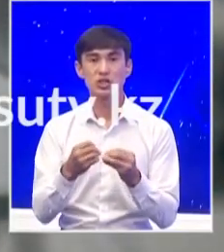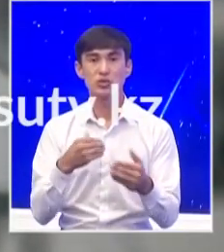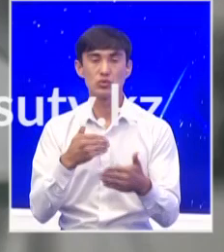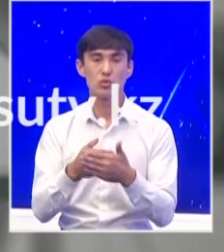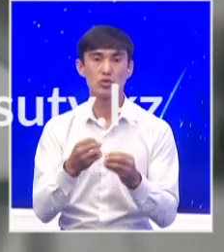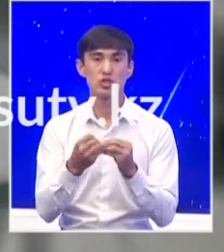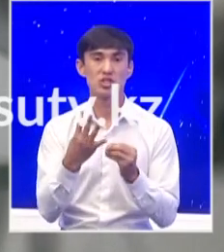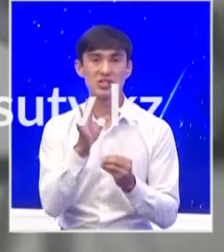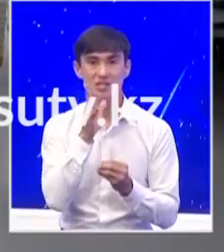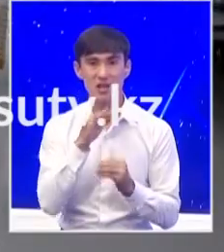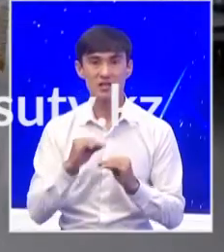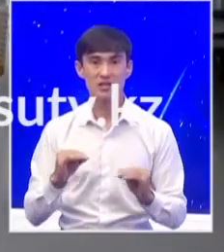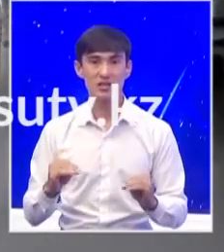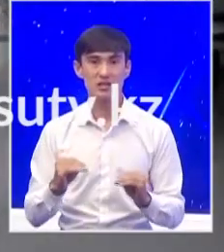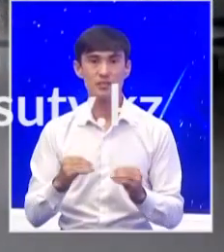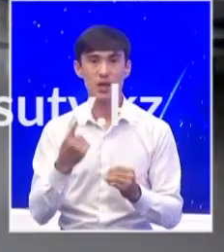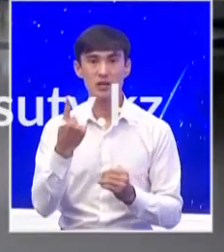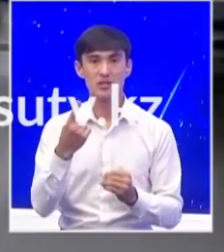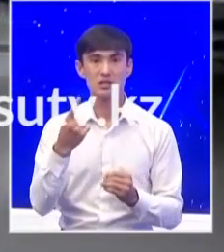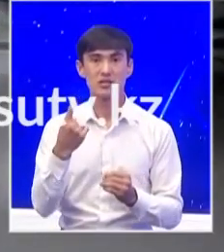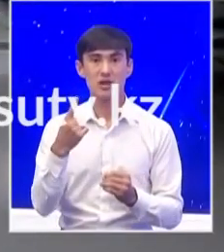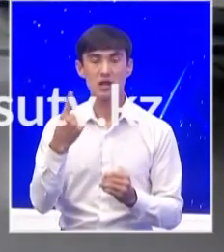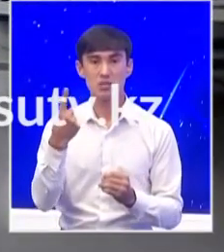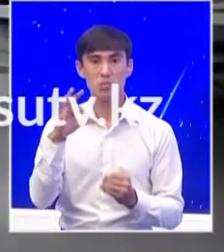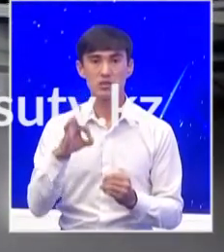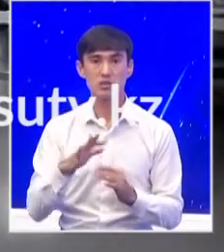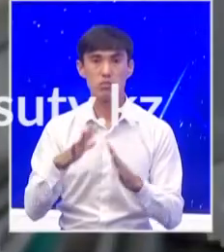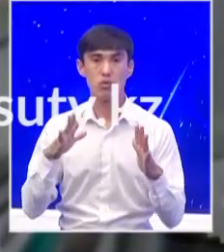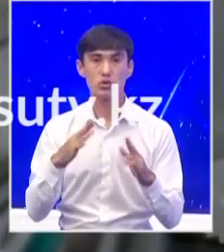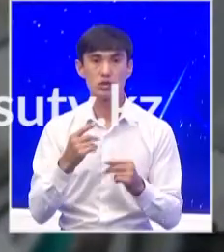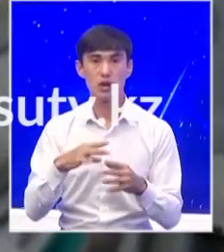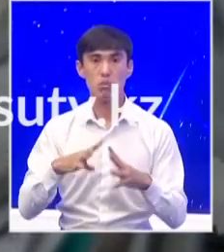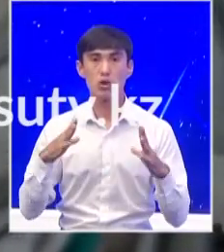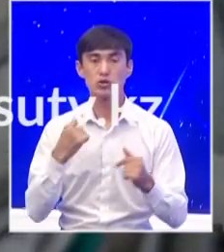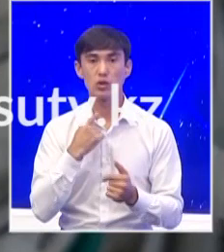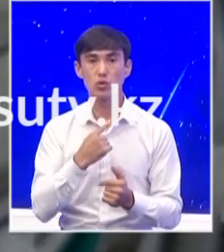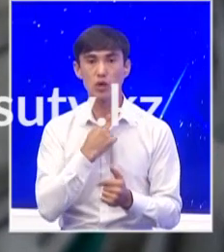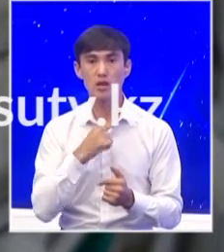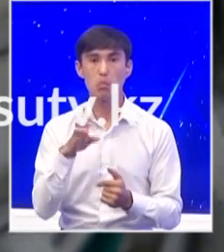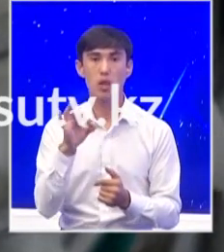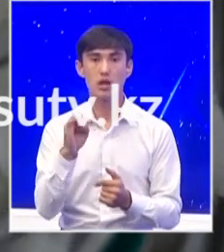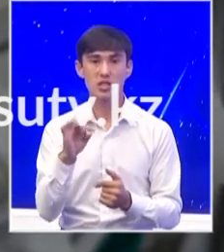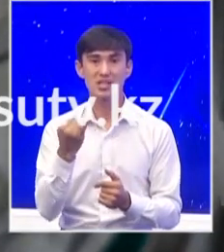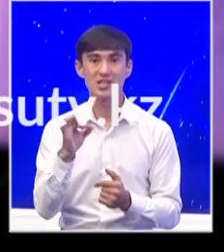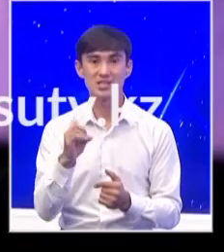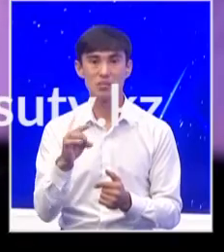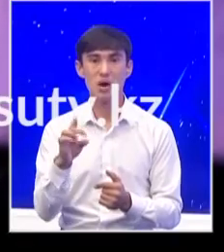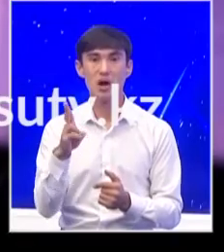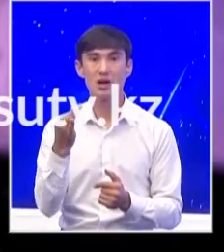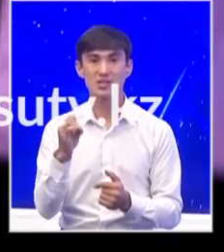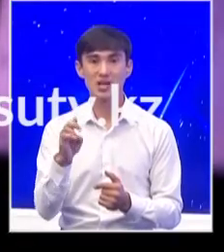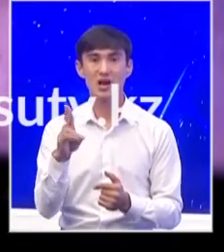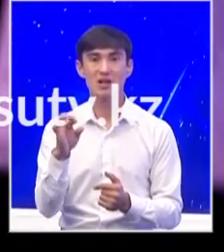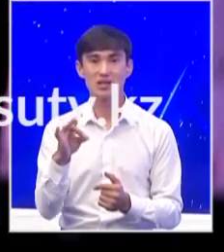составляет 1,1%. Наибольший прирост заболеваемости отмечается в Тадукургане, Балхашском, Илийском,